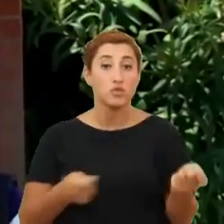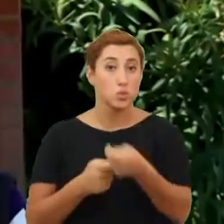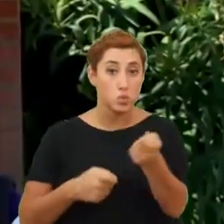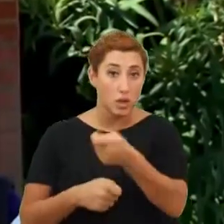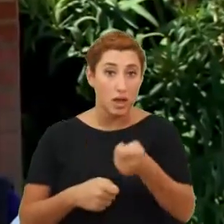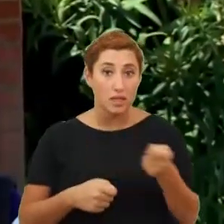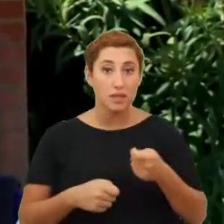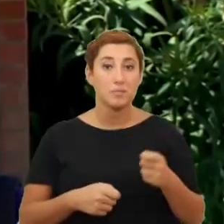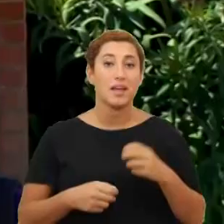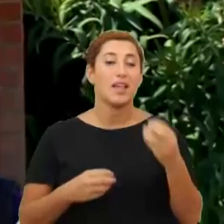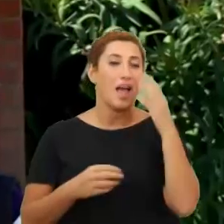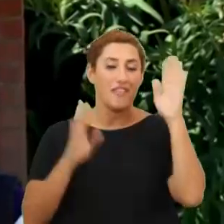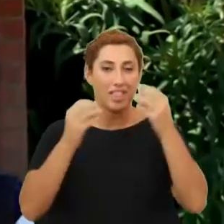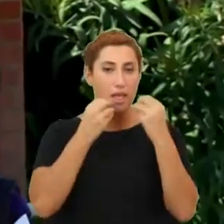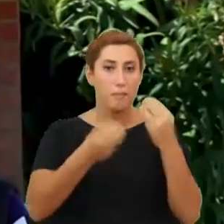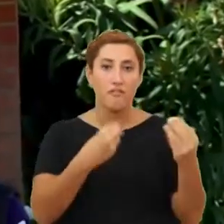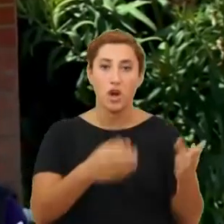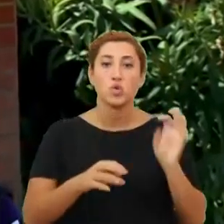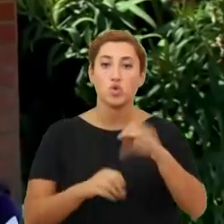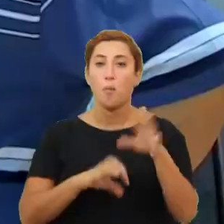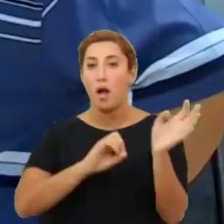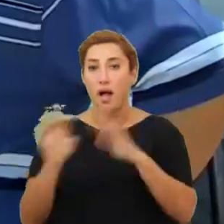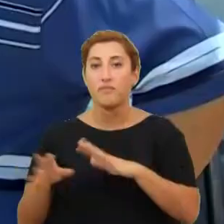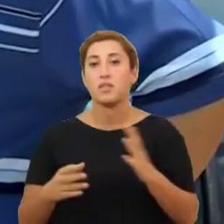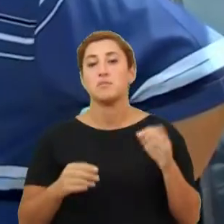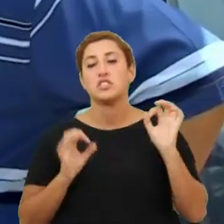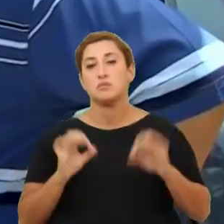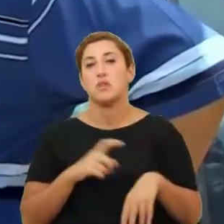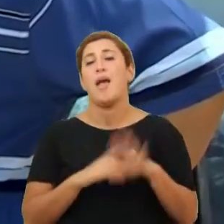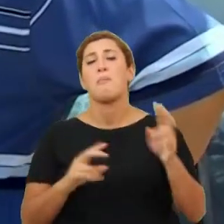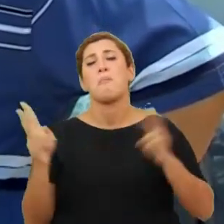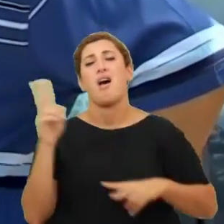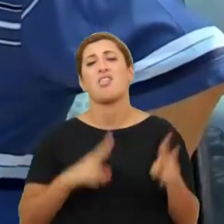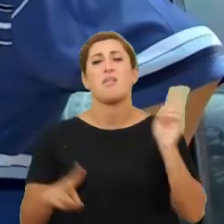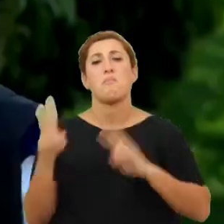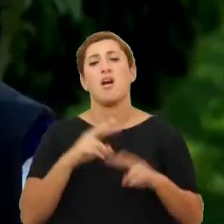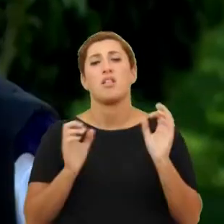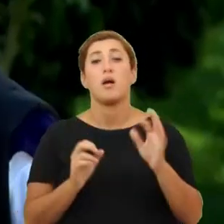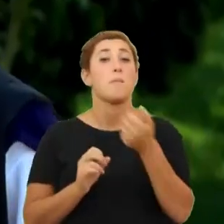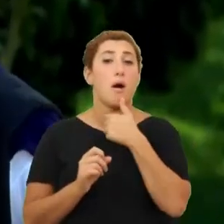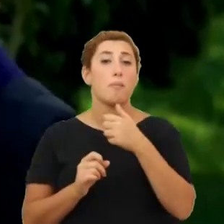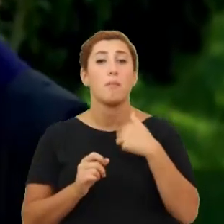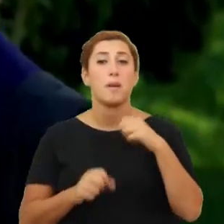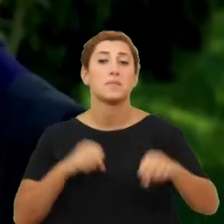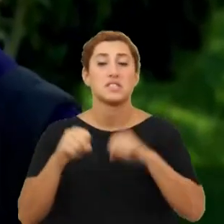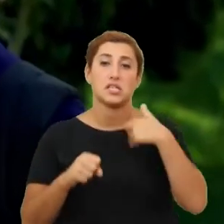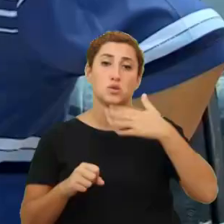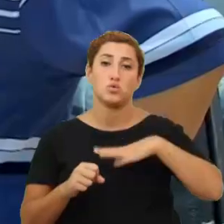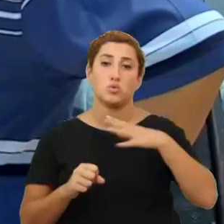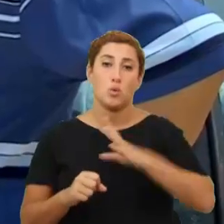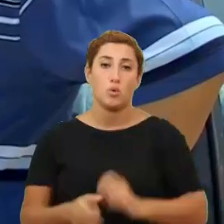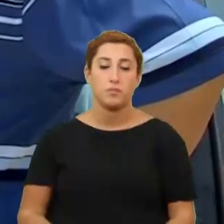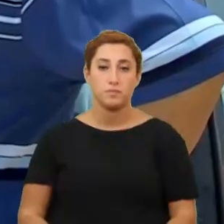suladım. Sementanın yemlerini verdim. Çöpleri attım anca. Hep bahane, hep bahane. Baba, ben bisiklet